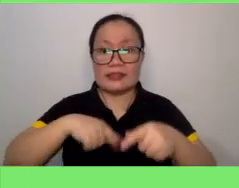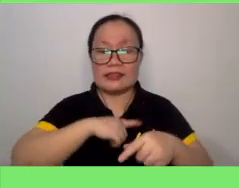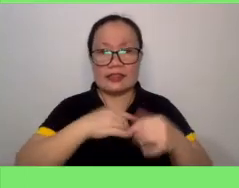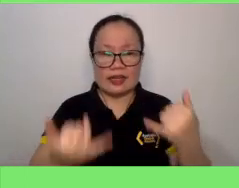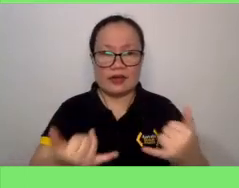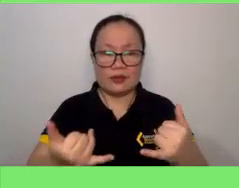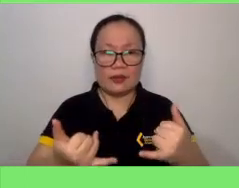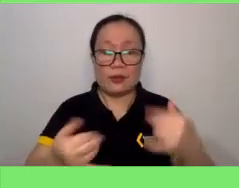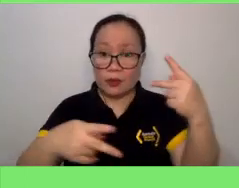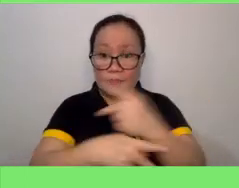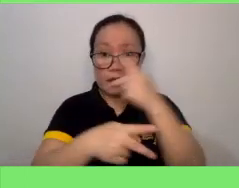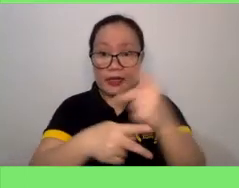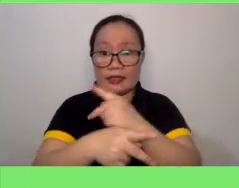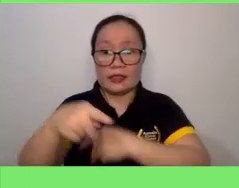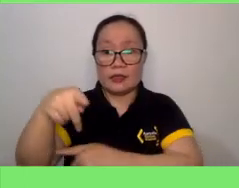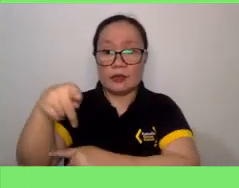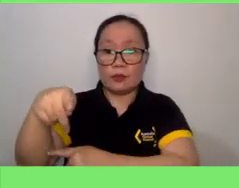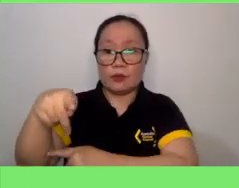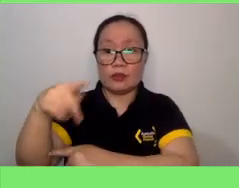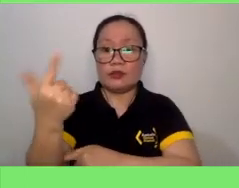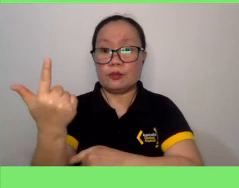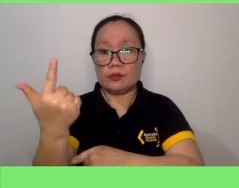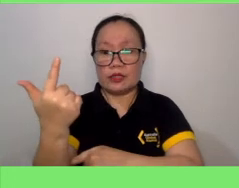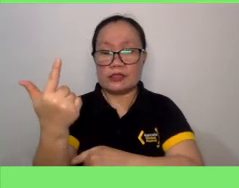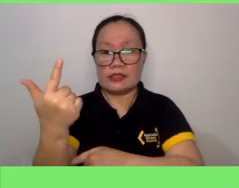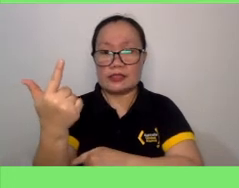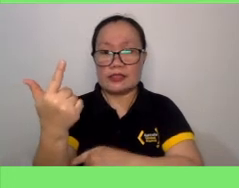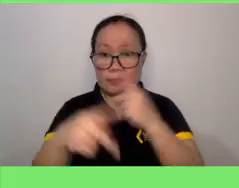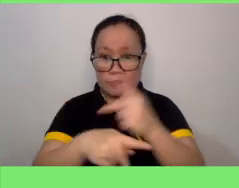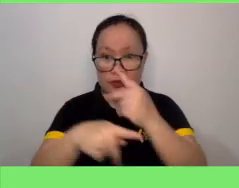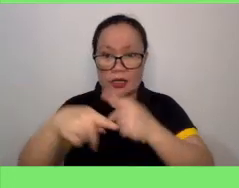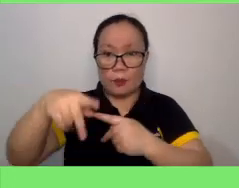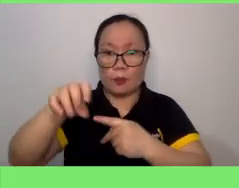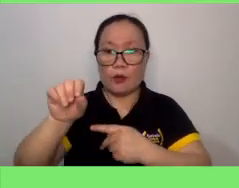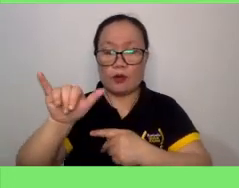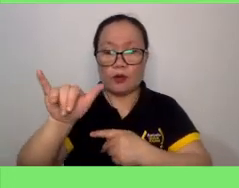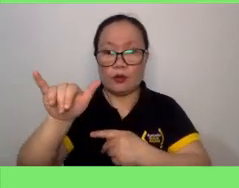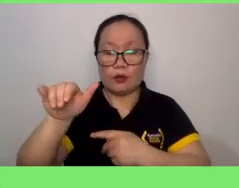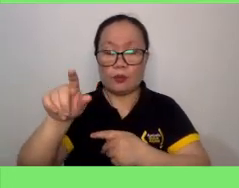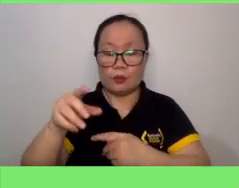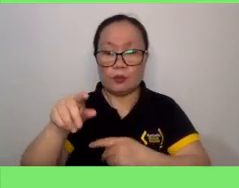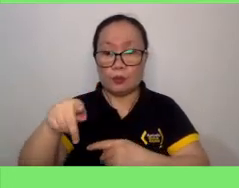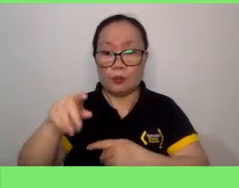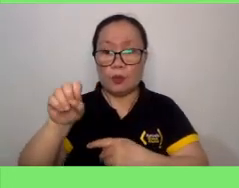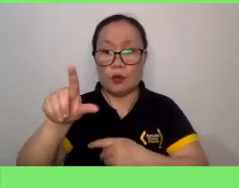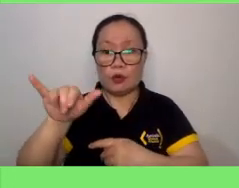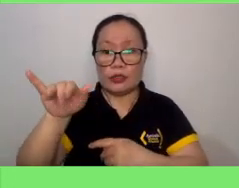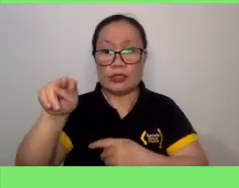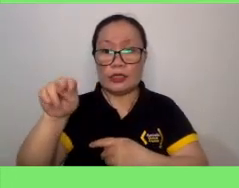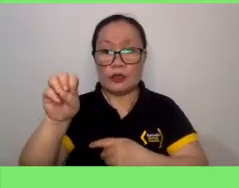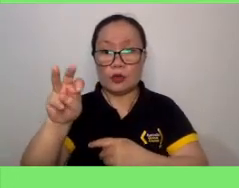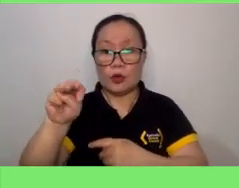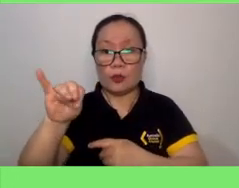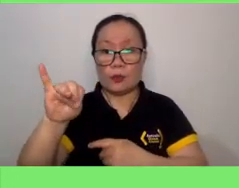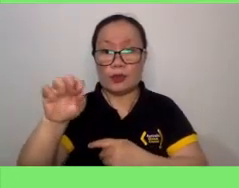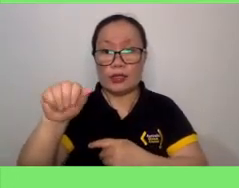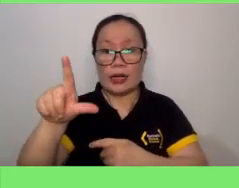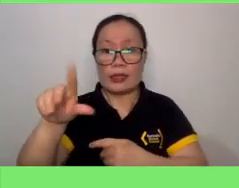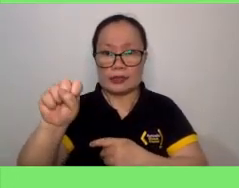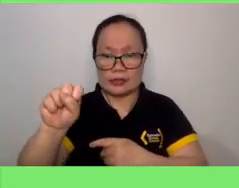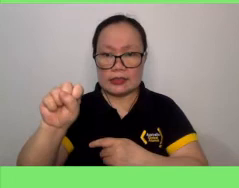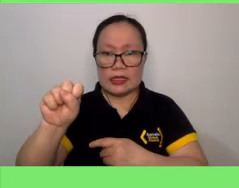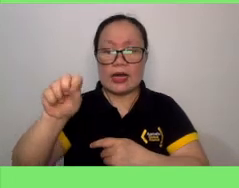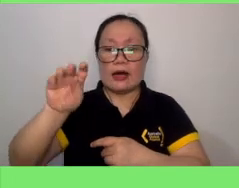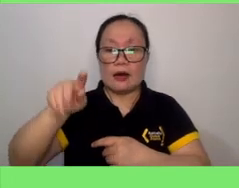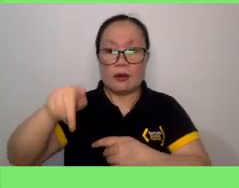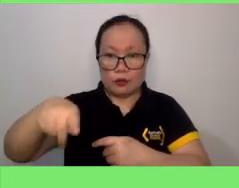So, let us now multiply polynomial. So, dito naman, paano kapag binigyan ka ng 2 or more terms? So, halimbawa